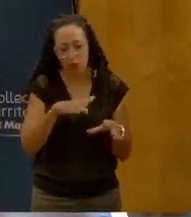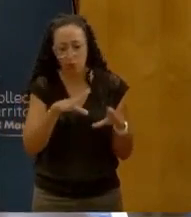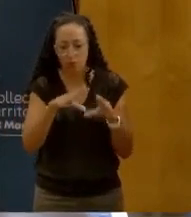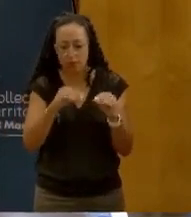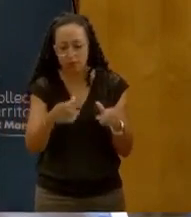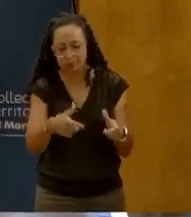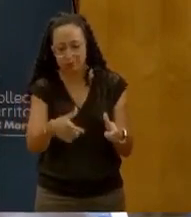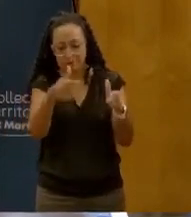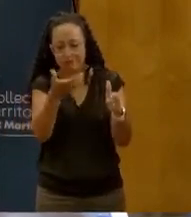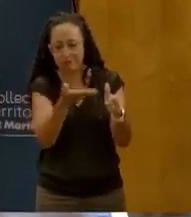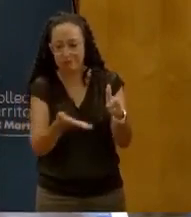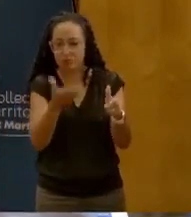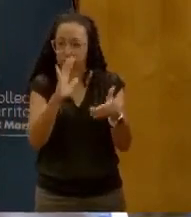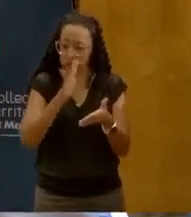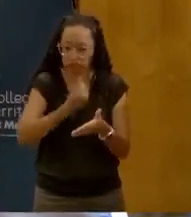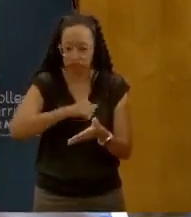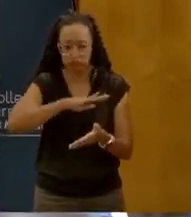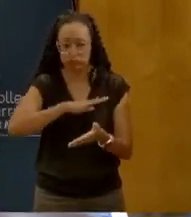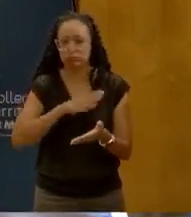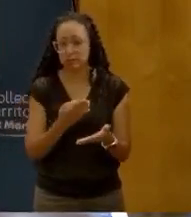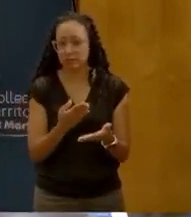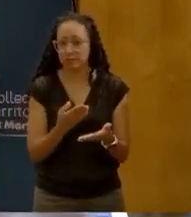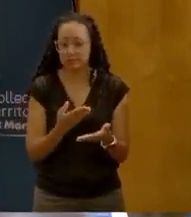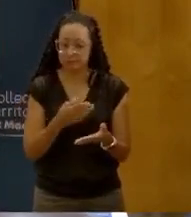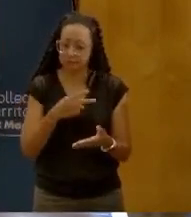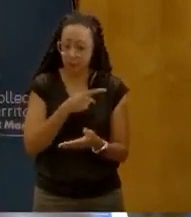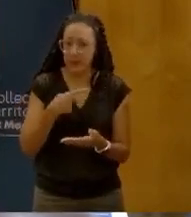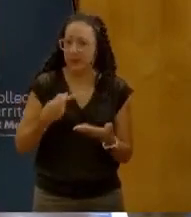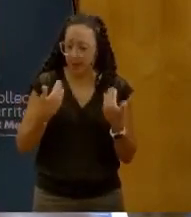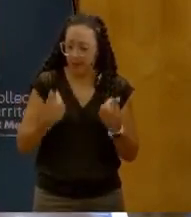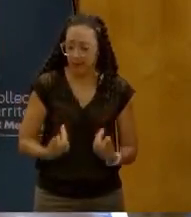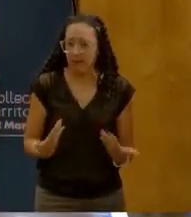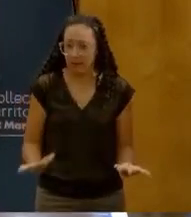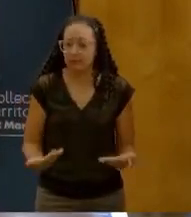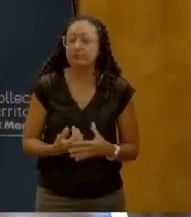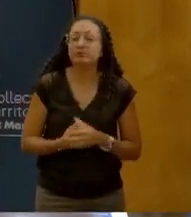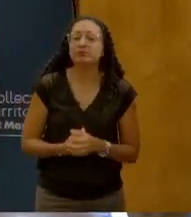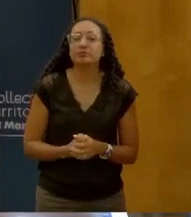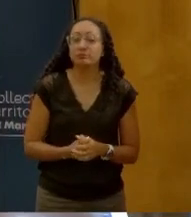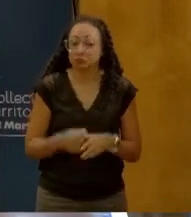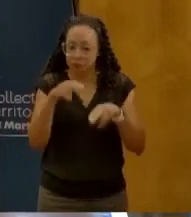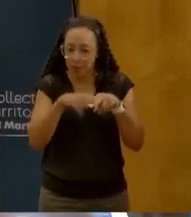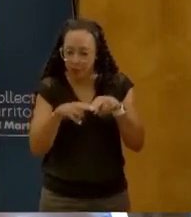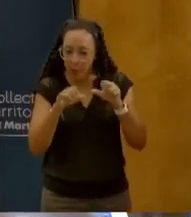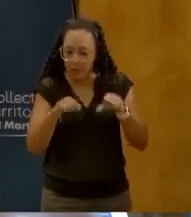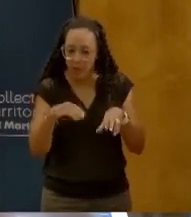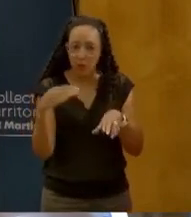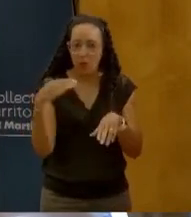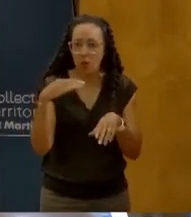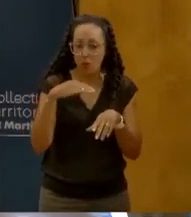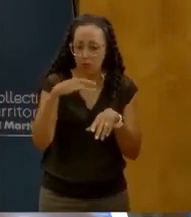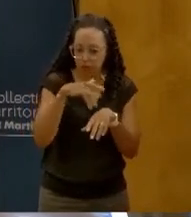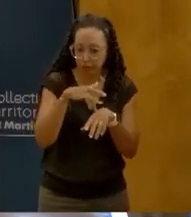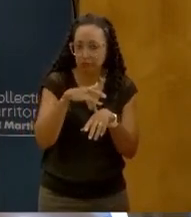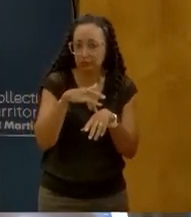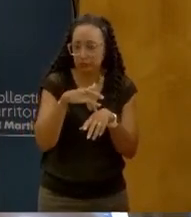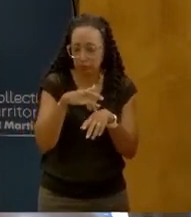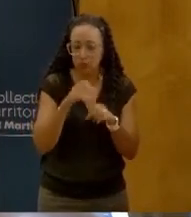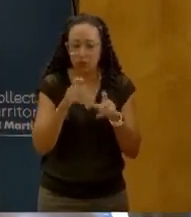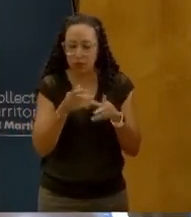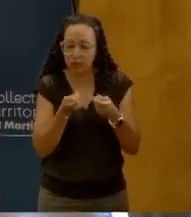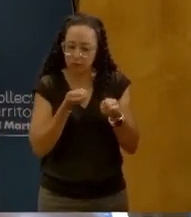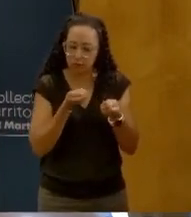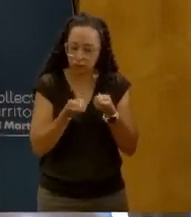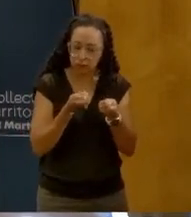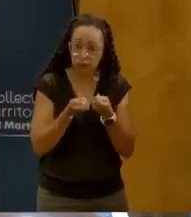couvert, c'est-à-dire la charge du propriétaire. Donc ces travaux peuvent se faire sous maîtrise d'ouvrage du